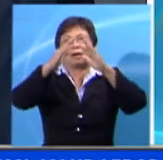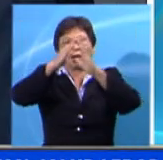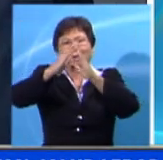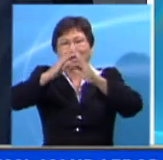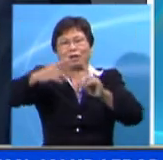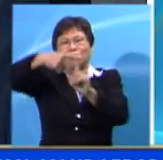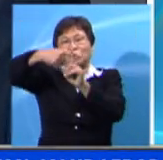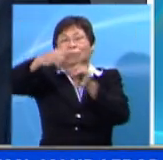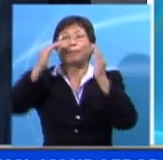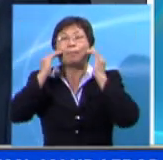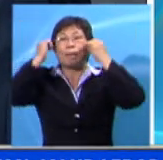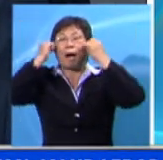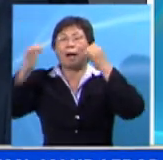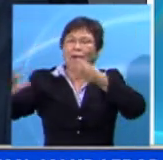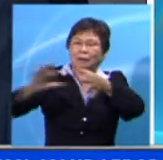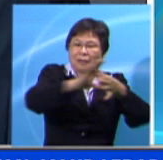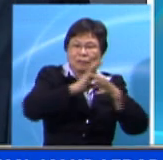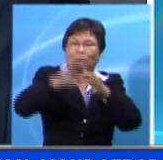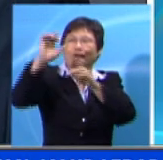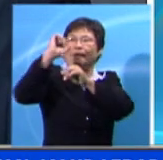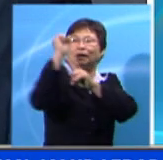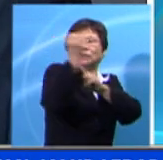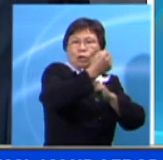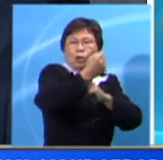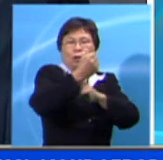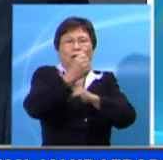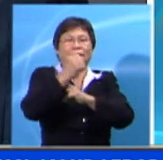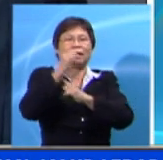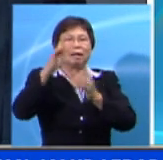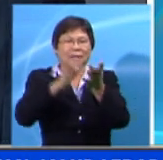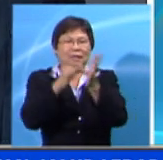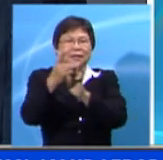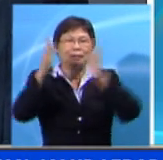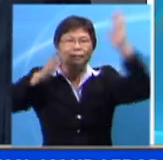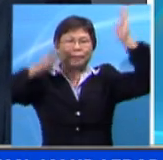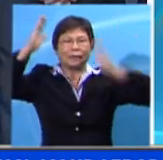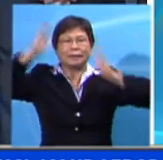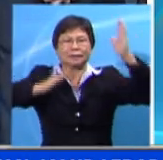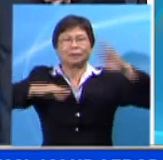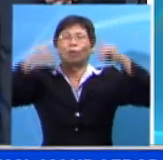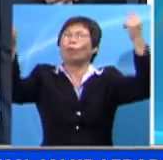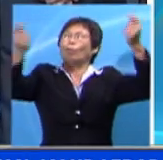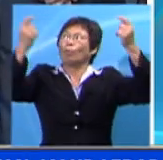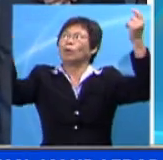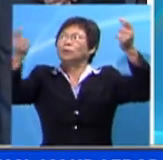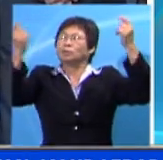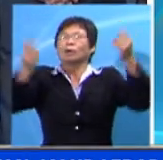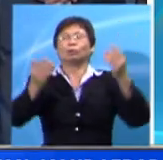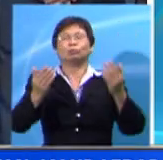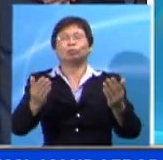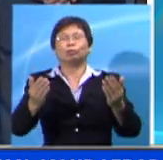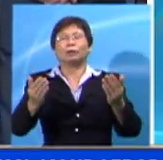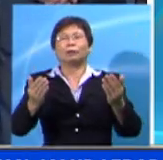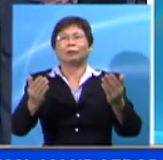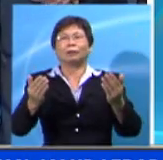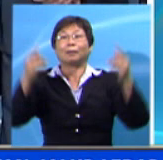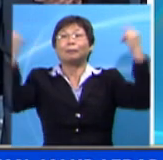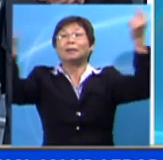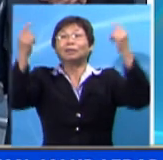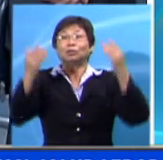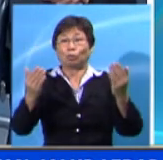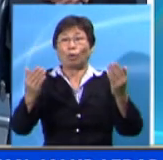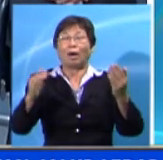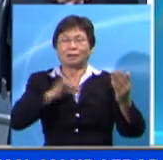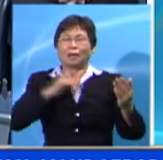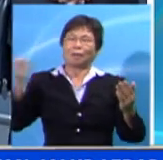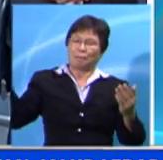dengan kerjasama persekutuan Kristian Malaysia dan upacara doa juga saya